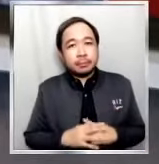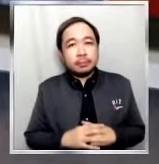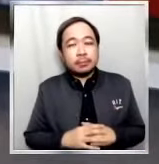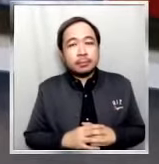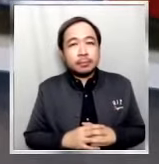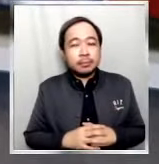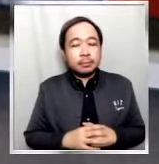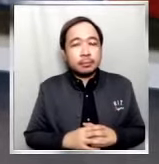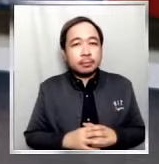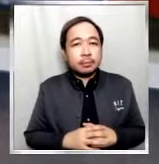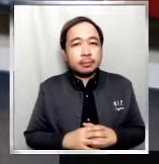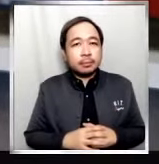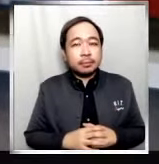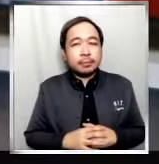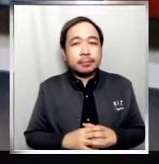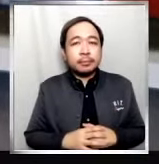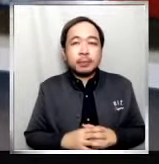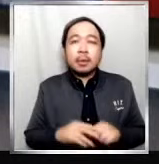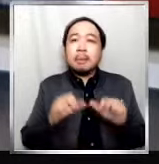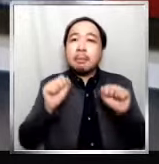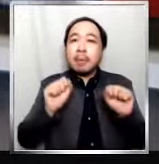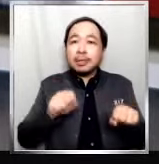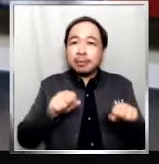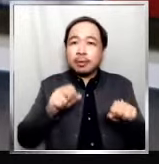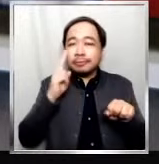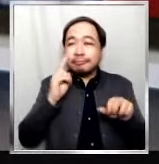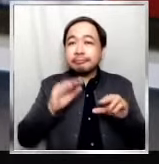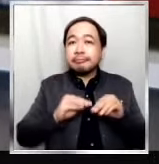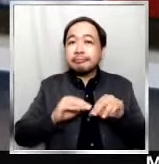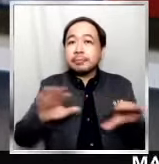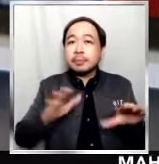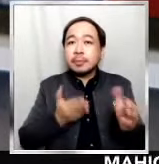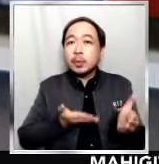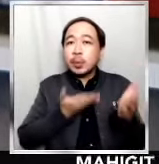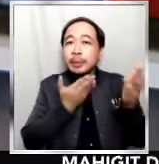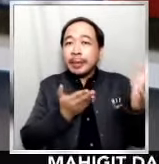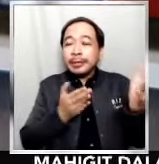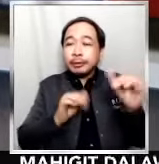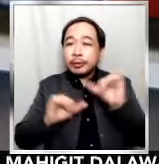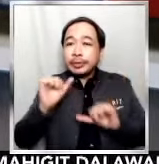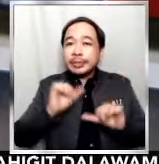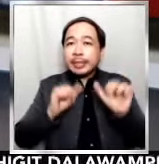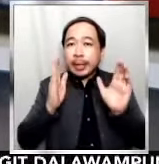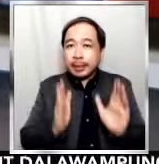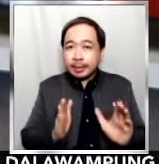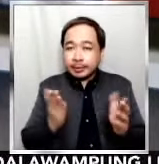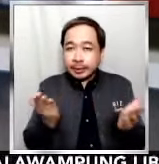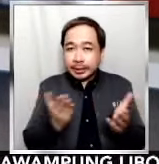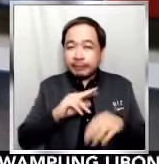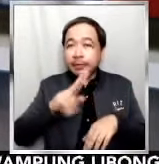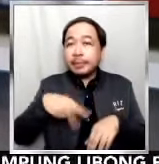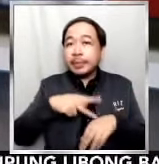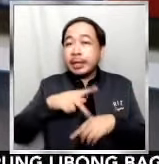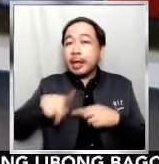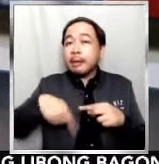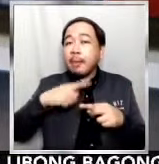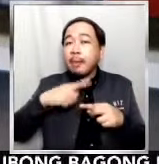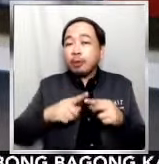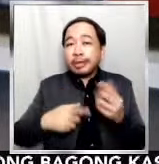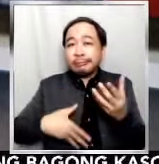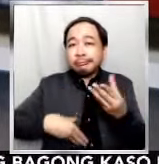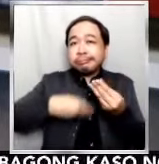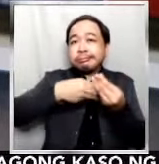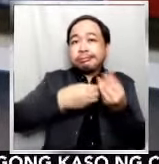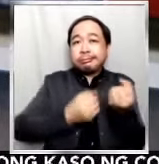Posibleng maglabas na ng rekomendasyon ng mga dalubhasa dito sa Pilipinas kaugnay ng booster shot contra COVID. At ngayon pa lang, abala na